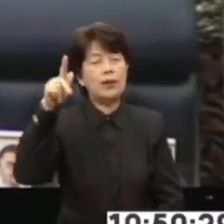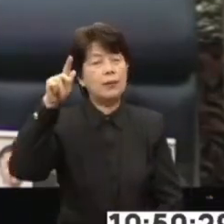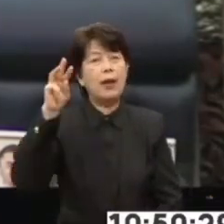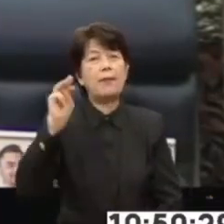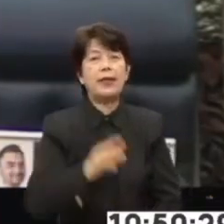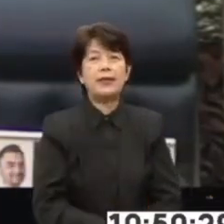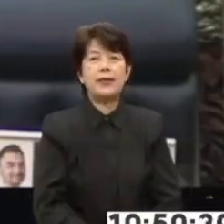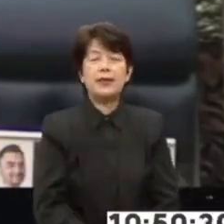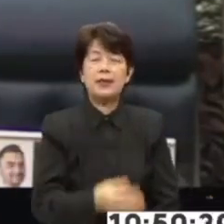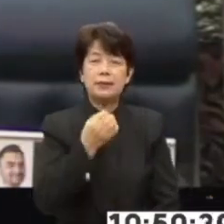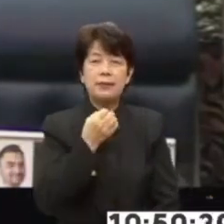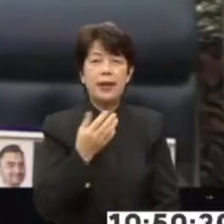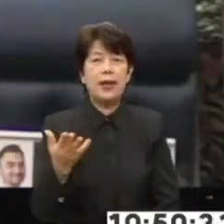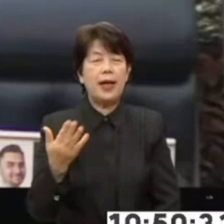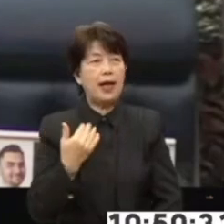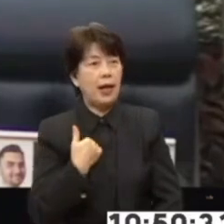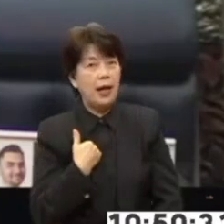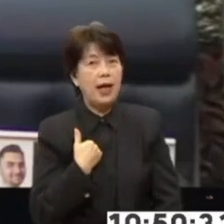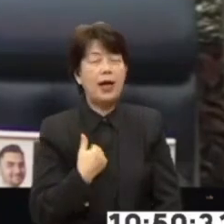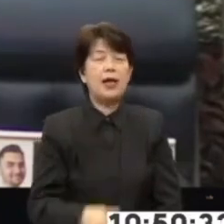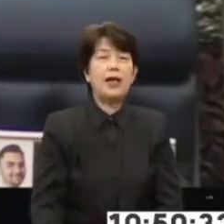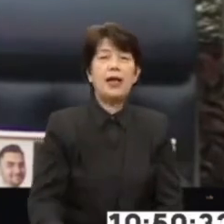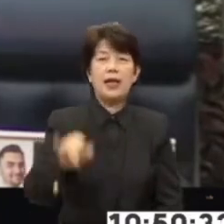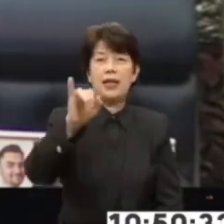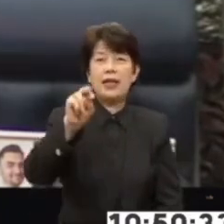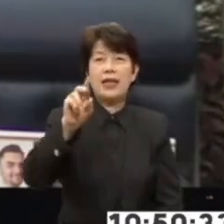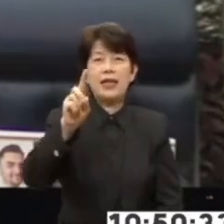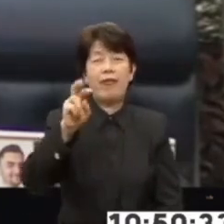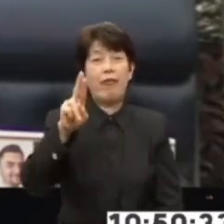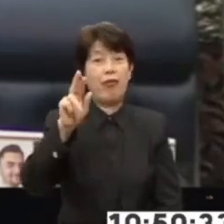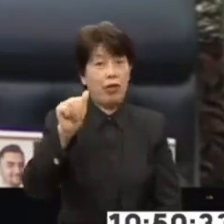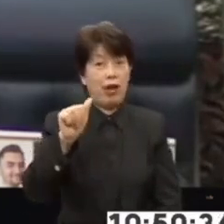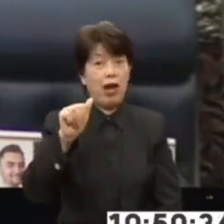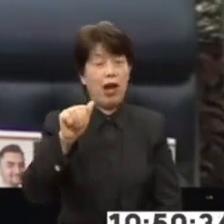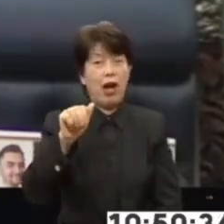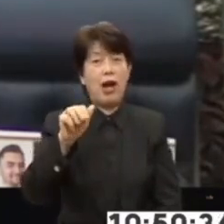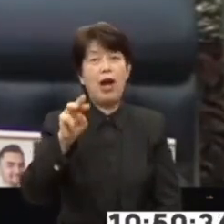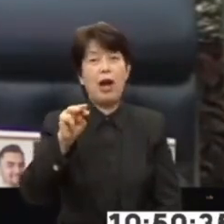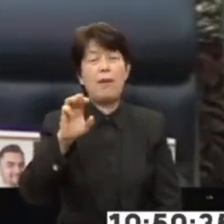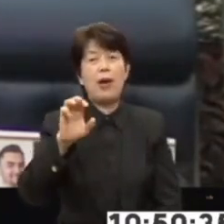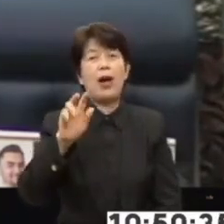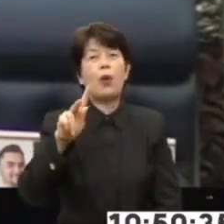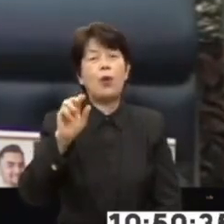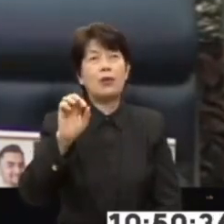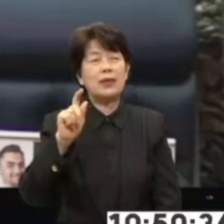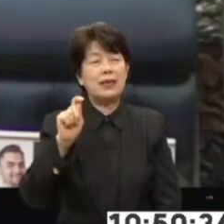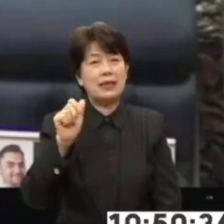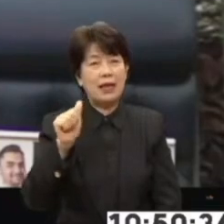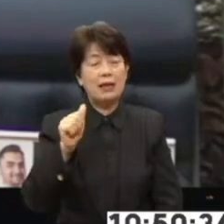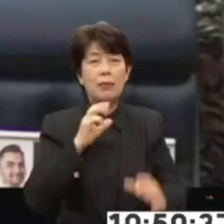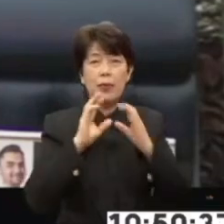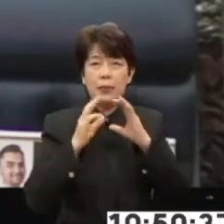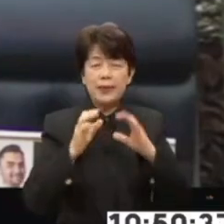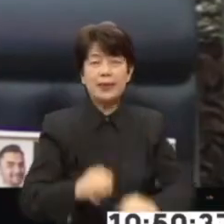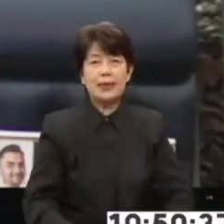danal sebelah yang berhormat kota merupakan menteri komunikasi pada masa tu Er saya